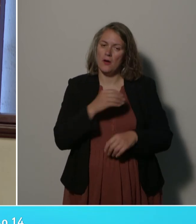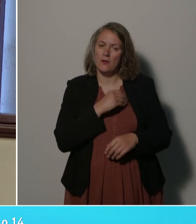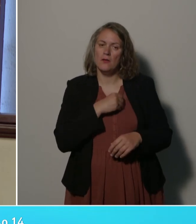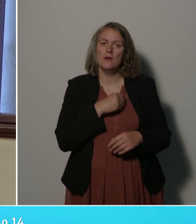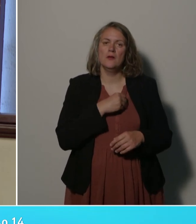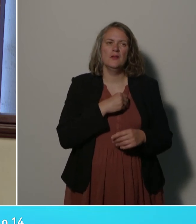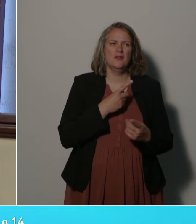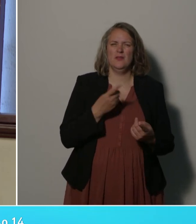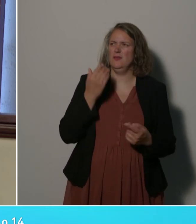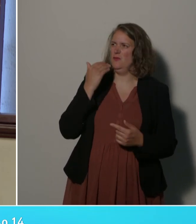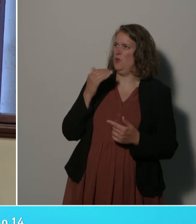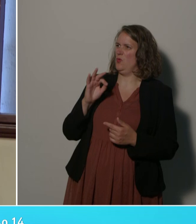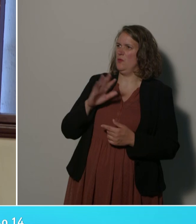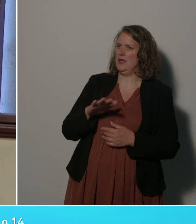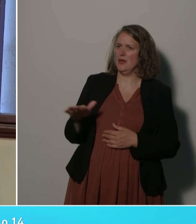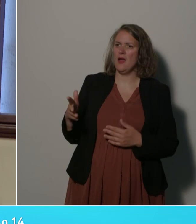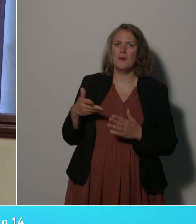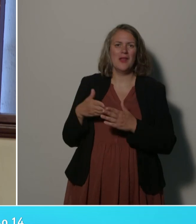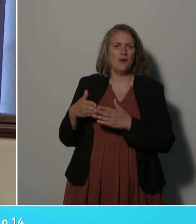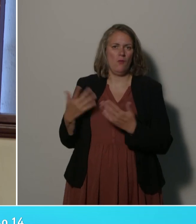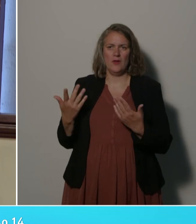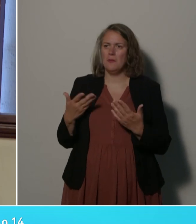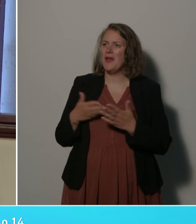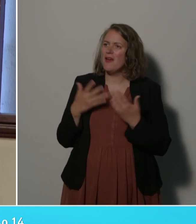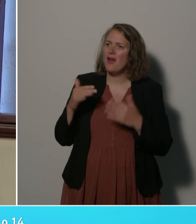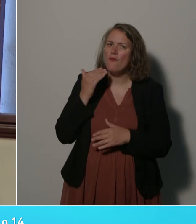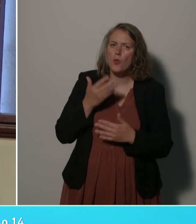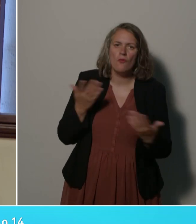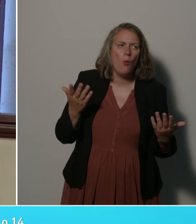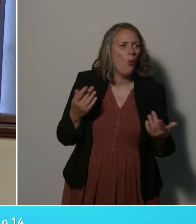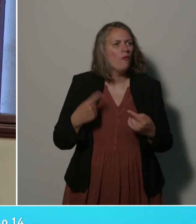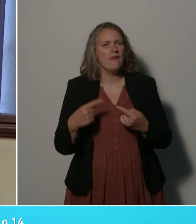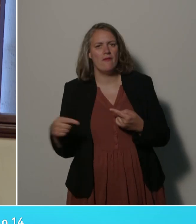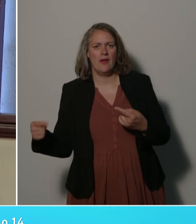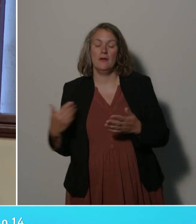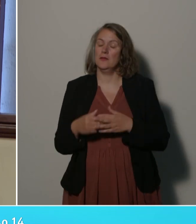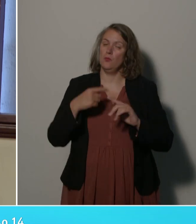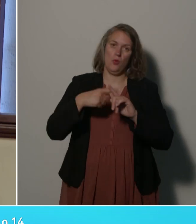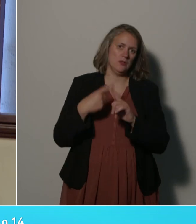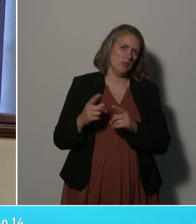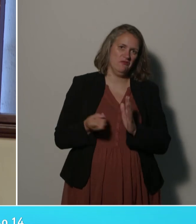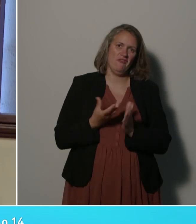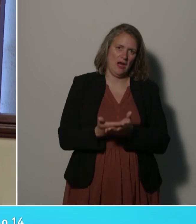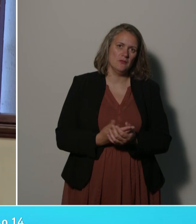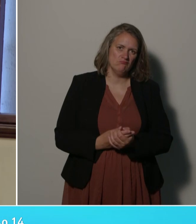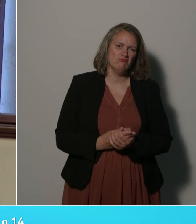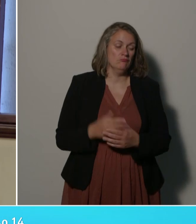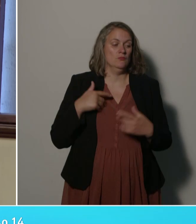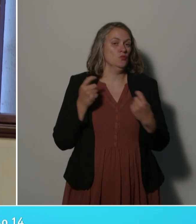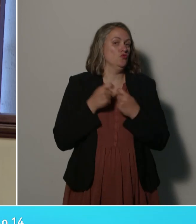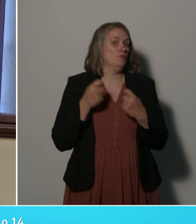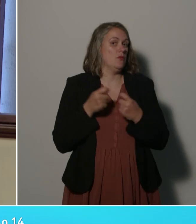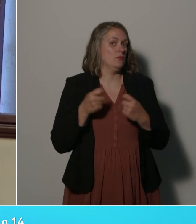barrierefreiem Wohnraum, auch für Familien mit Kindern, mit behinderten Kindern etc. Also das ist total positiv und wir sind sehr gespannt,